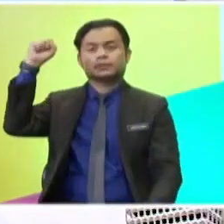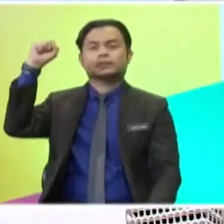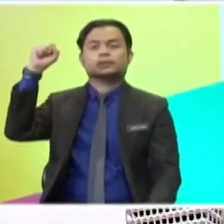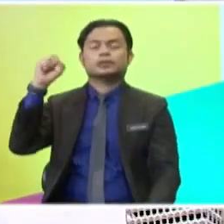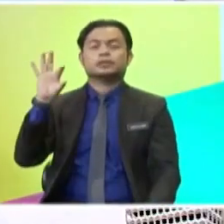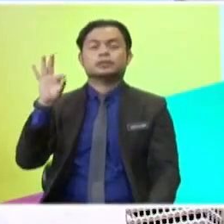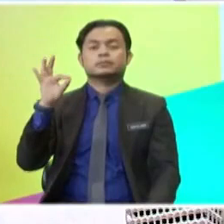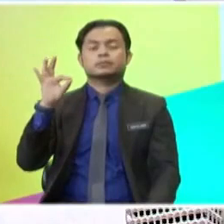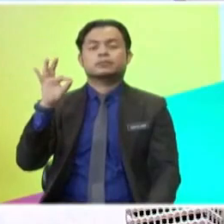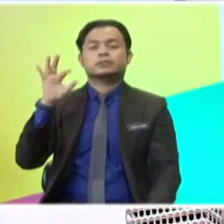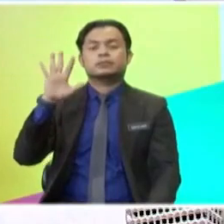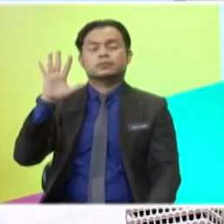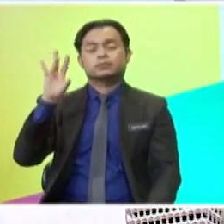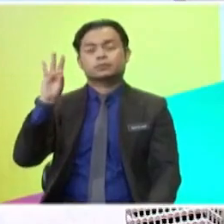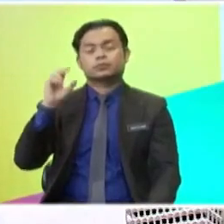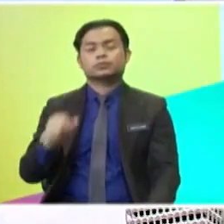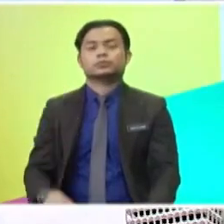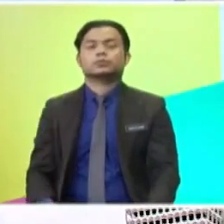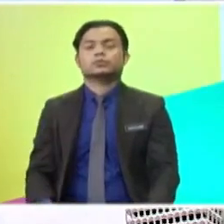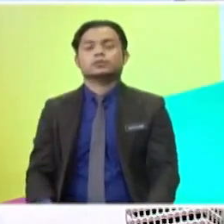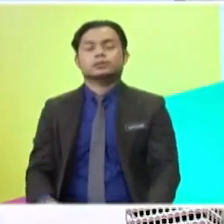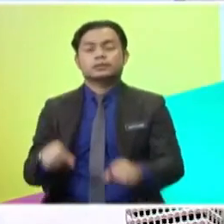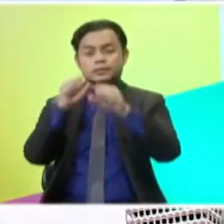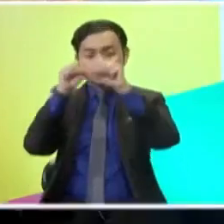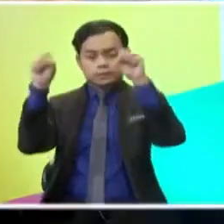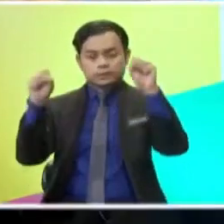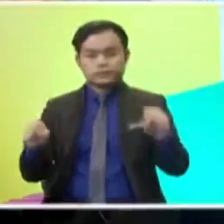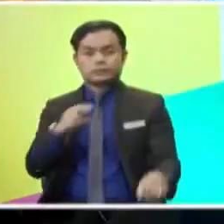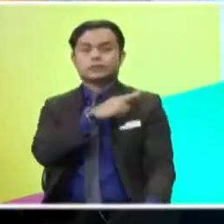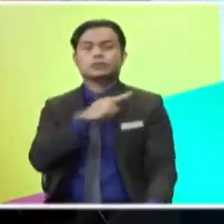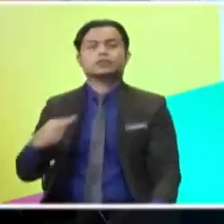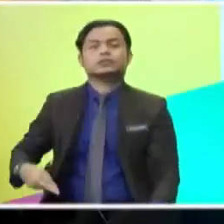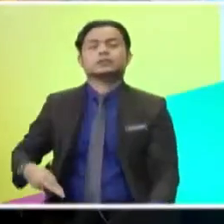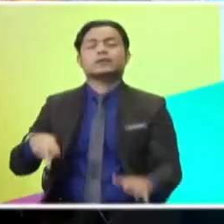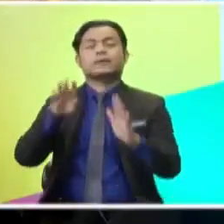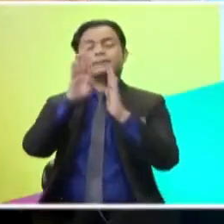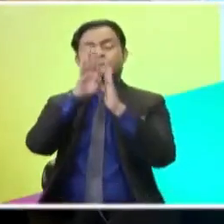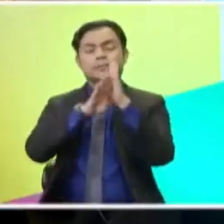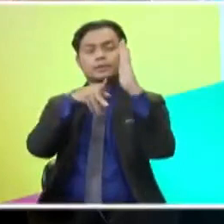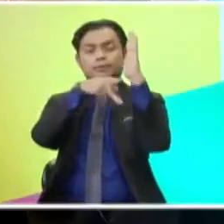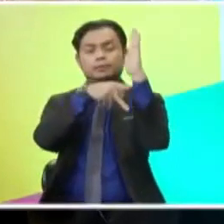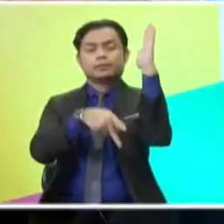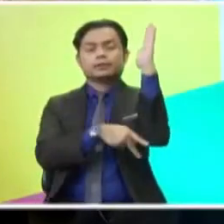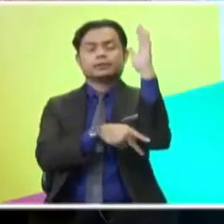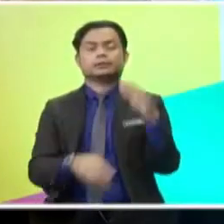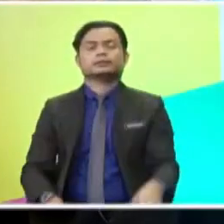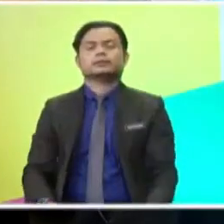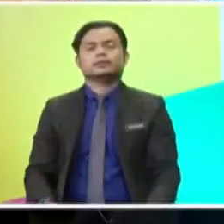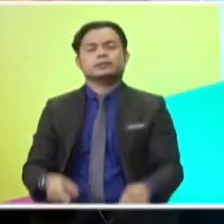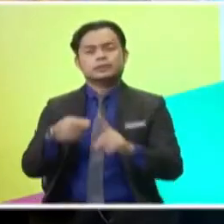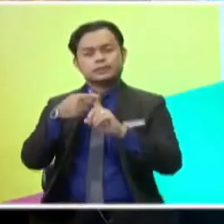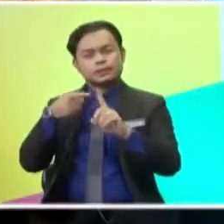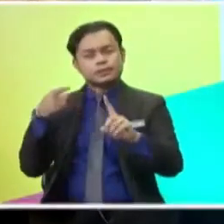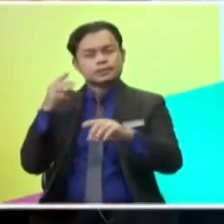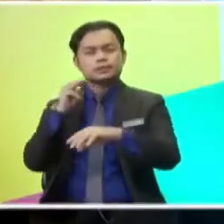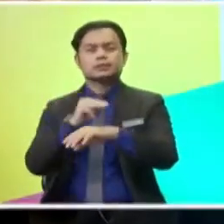sistem raja berperlembagaan. So, kesimpulannya di sini ialah sejak dari awal lagi, sejak dari zaman Kesultanan Melayu Melaka